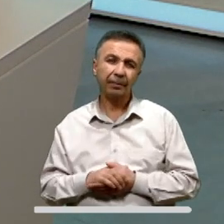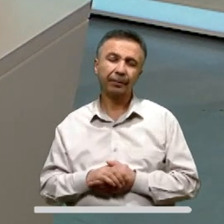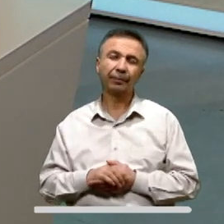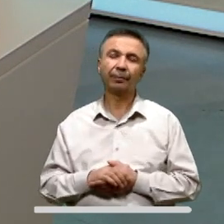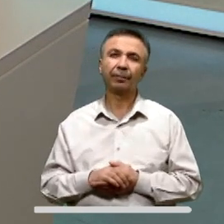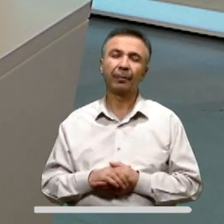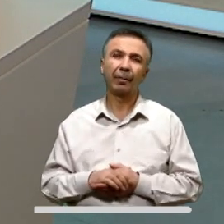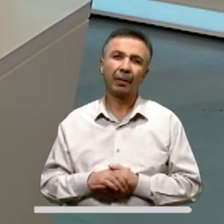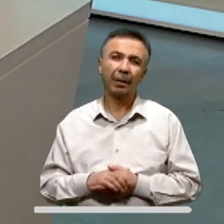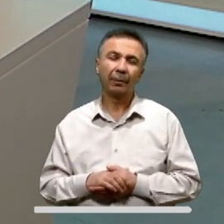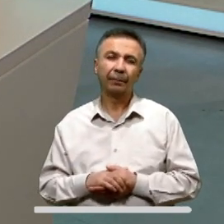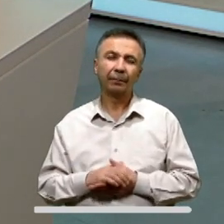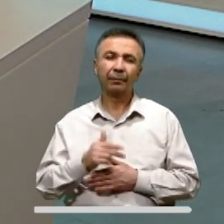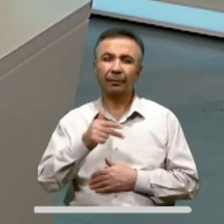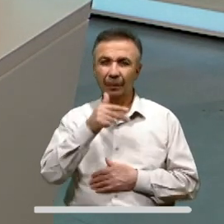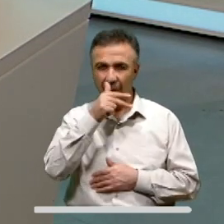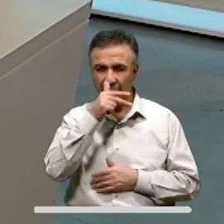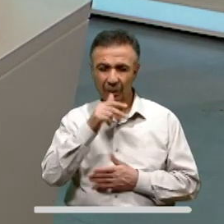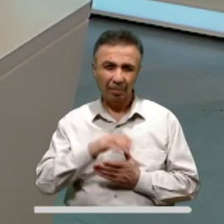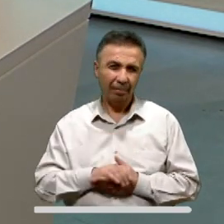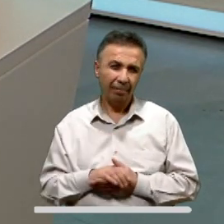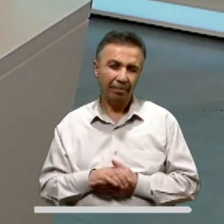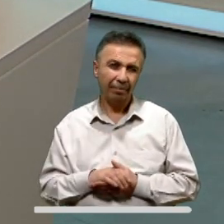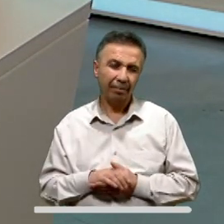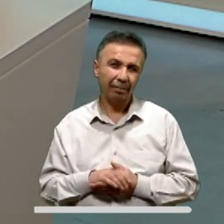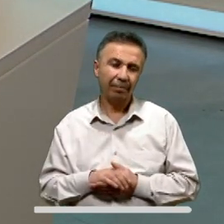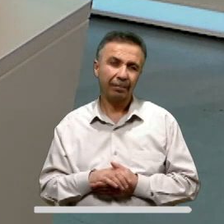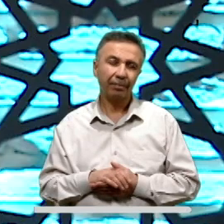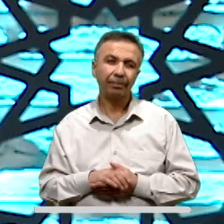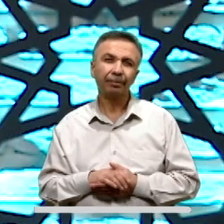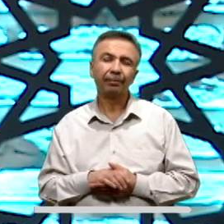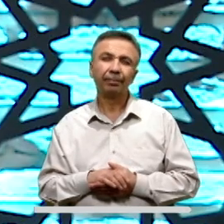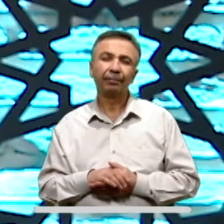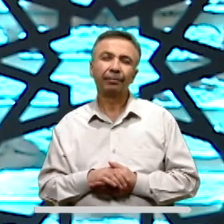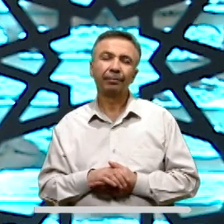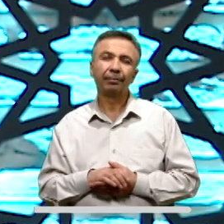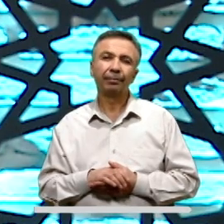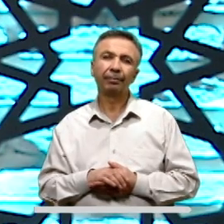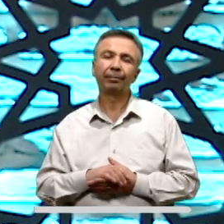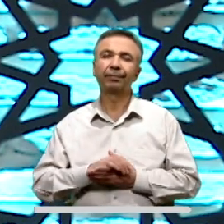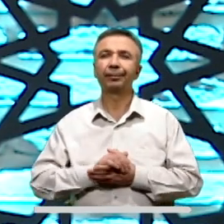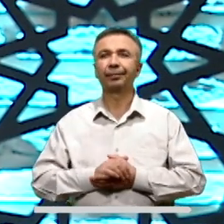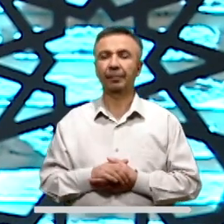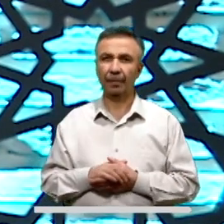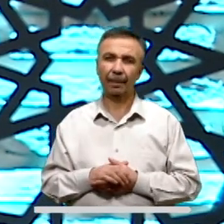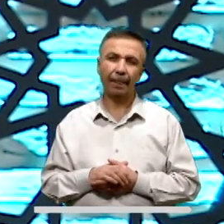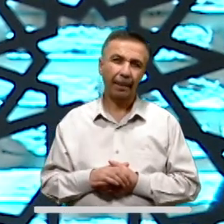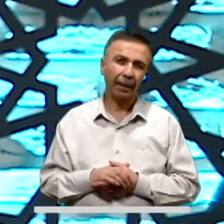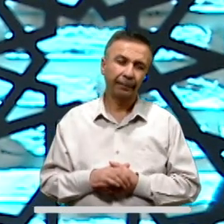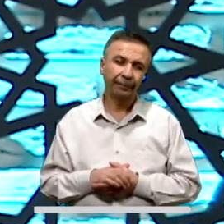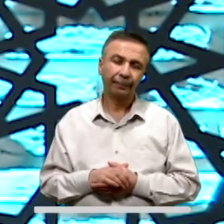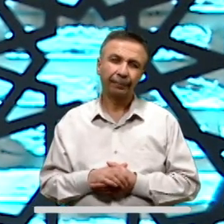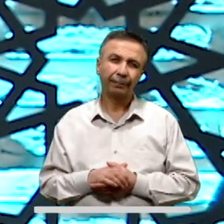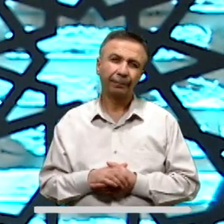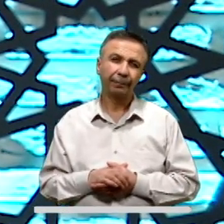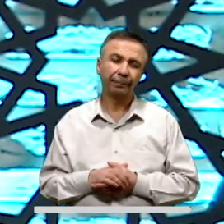vebal nedir, üzüldüm yani konuştuğum için. Bunları sormak istiyorum hocam. Peki, soralım efendim. Hayırlı akşamlar diliyoruz Elif Hanım. Ankara'ya